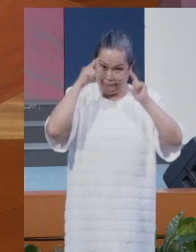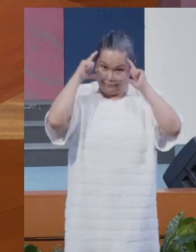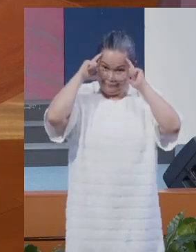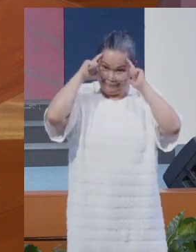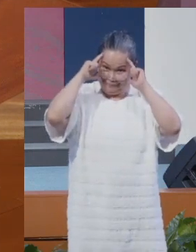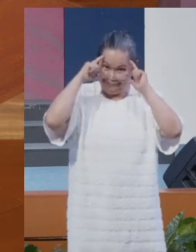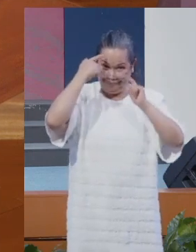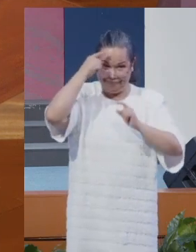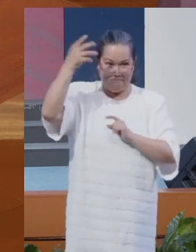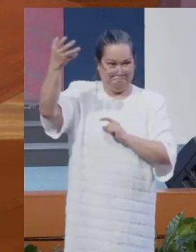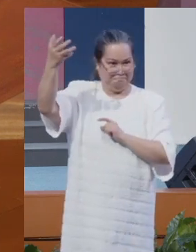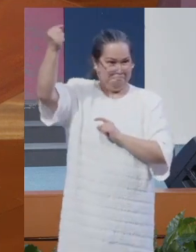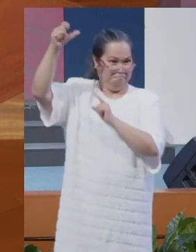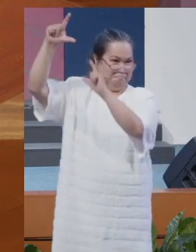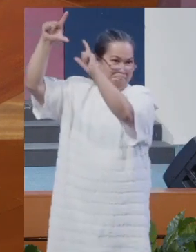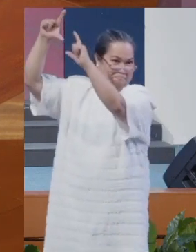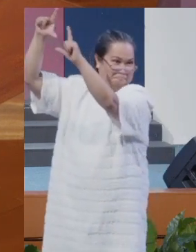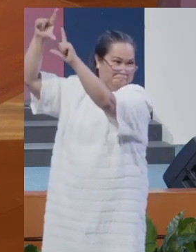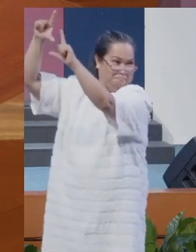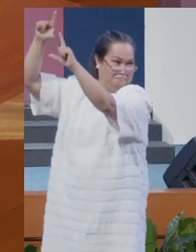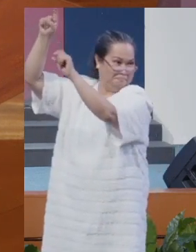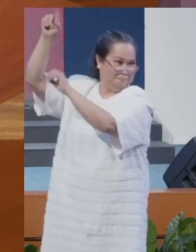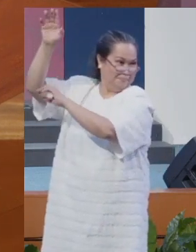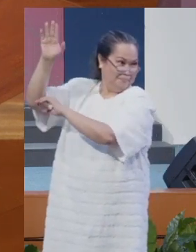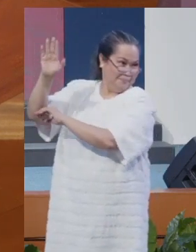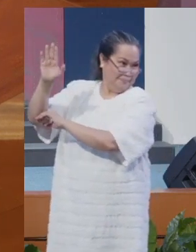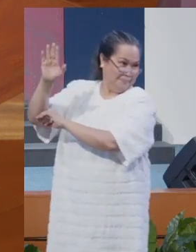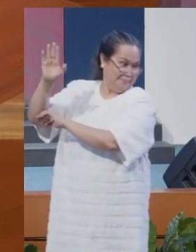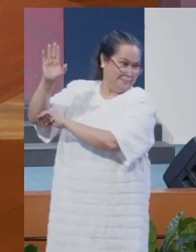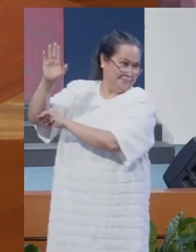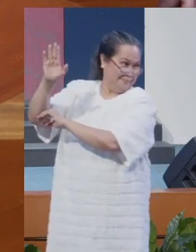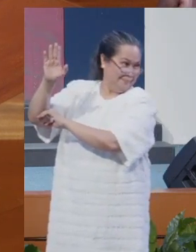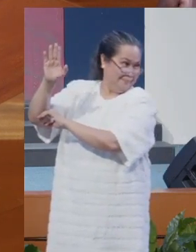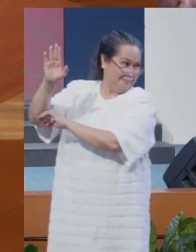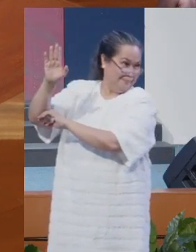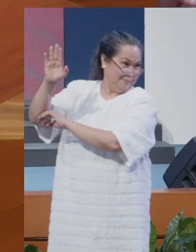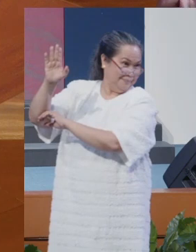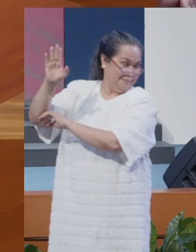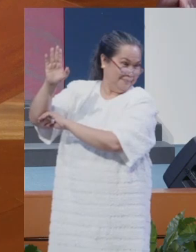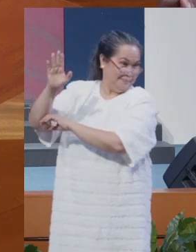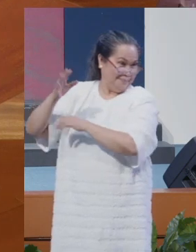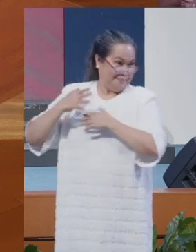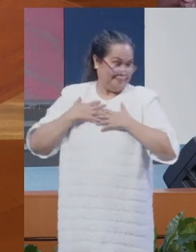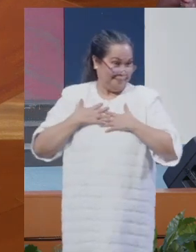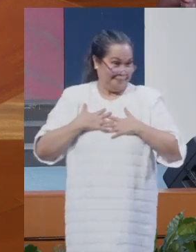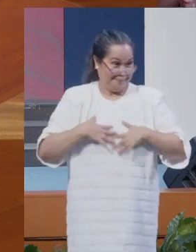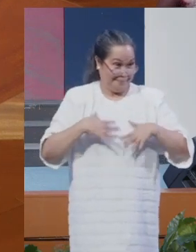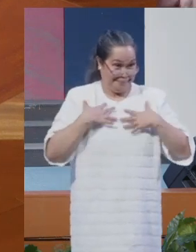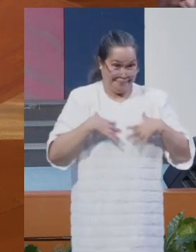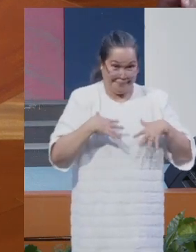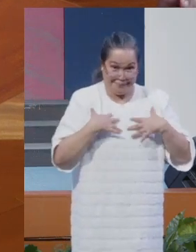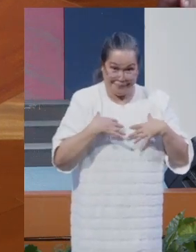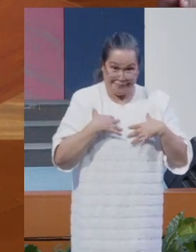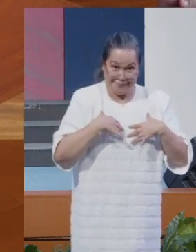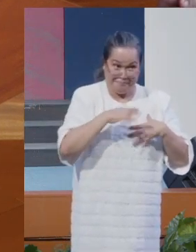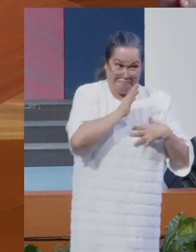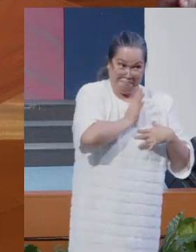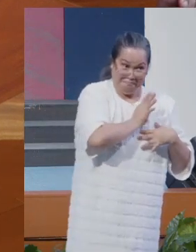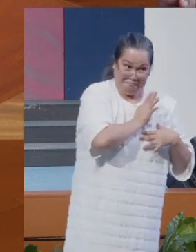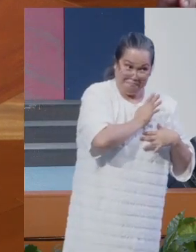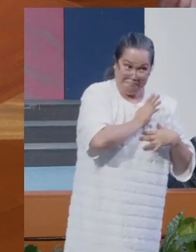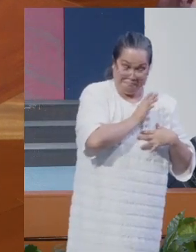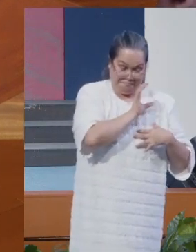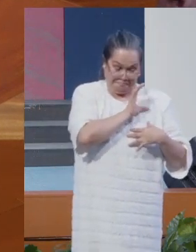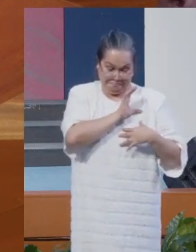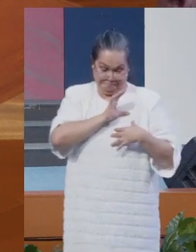but for His name's sake. Ang pananamit ay madalas gamitin sa Biblia na simbolo ng mabuti o masamang pag-uugali